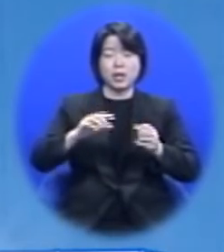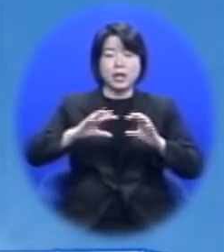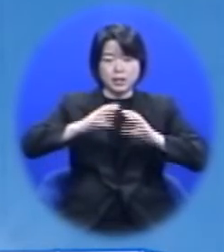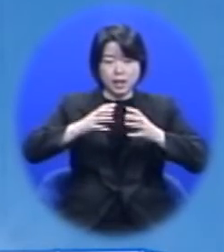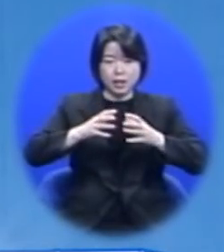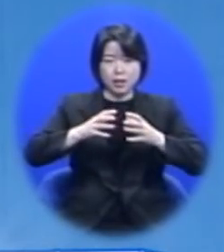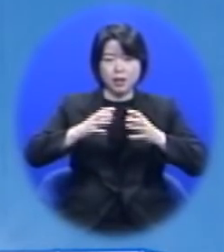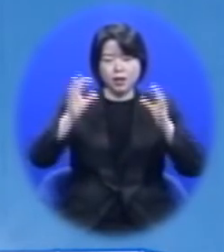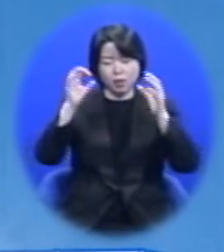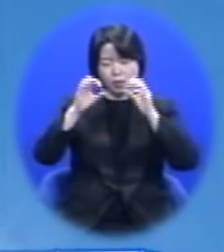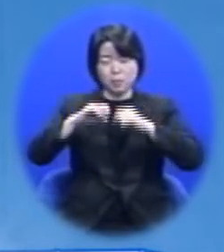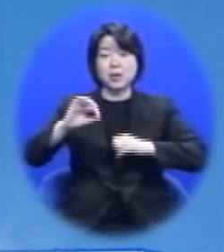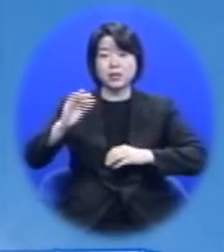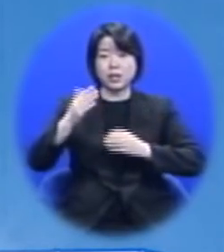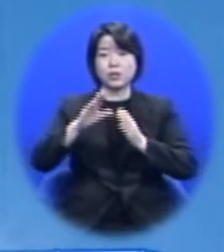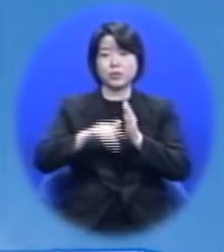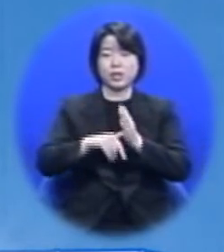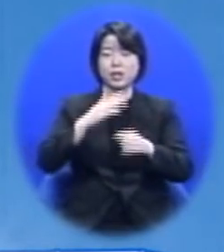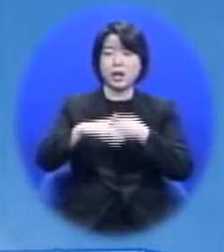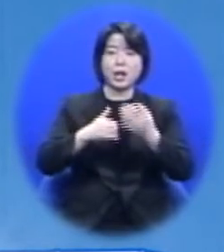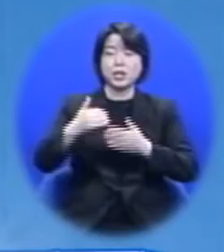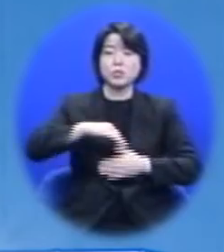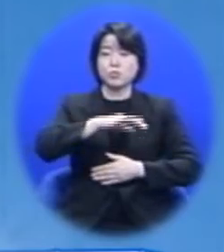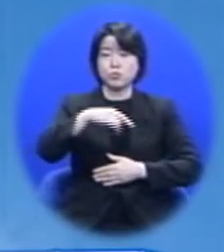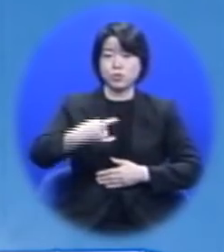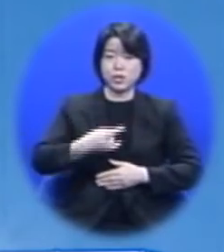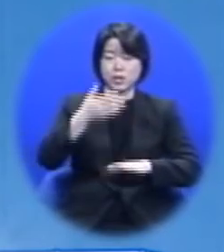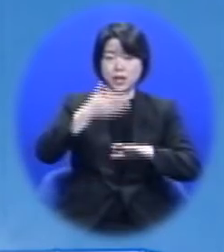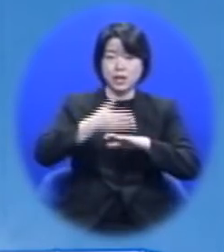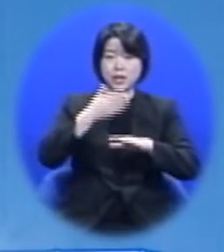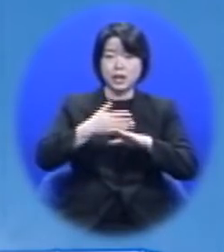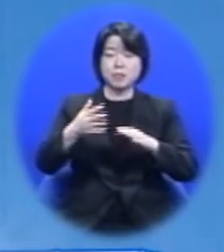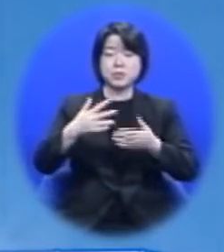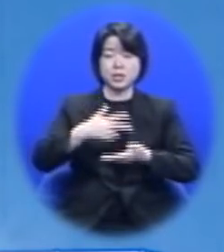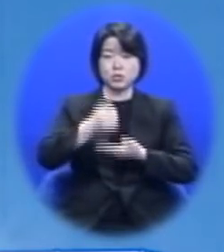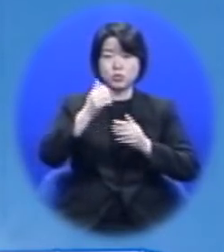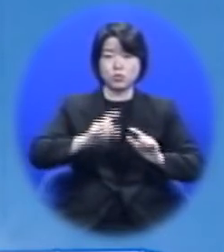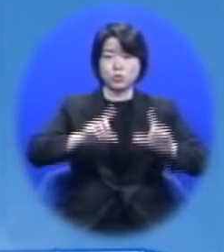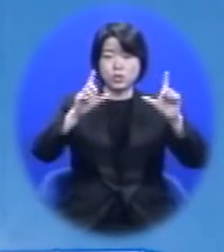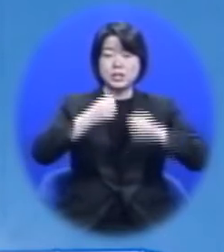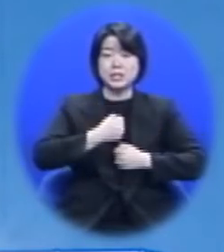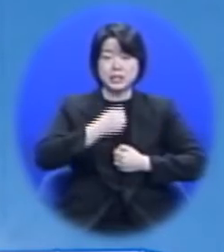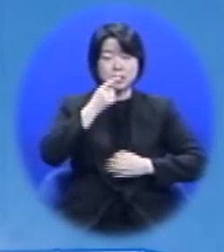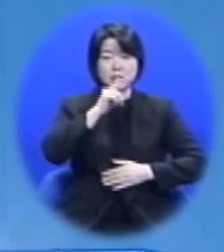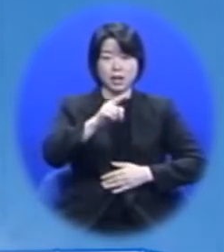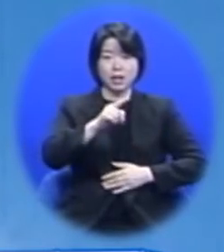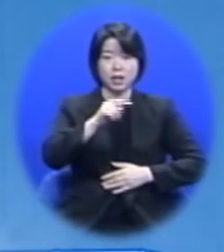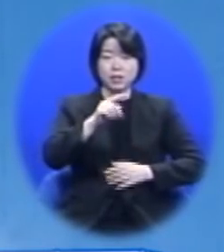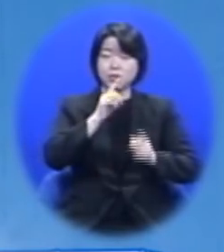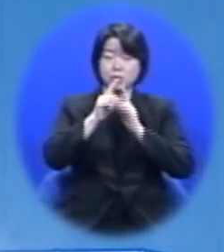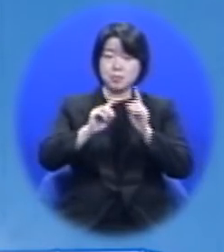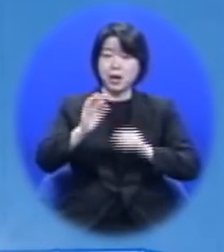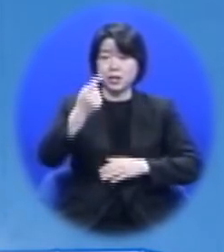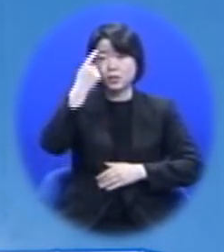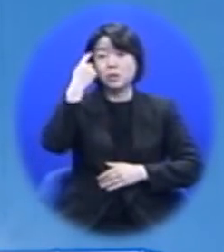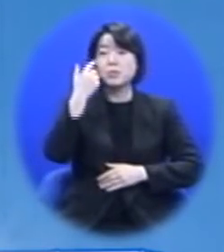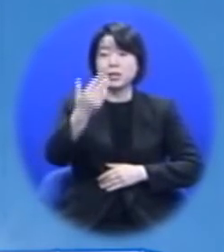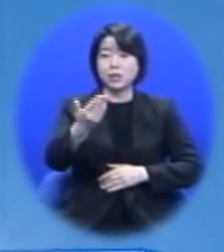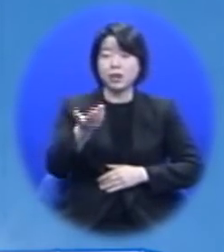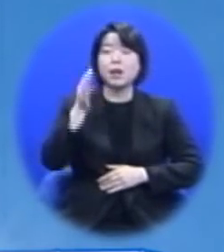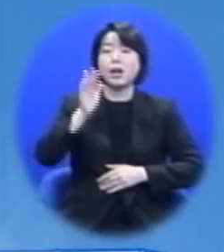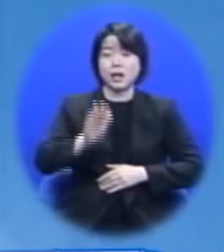때 하나님은 우리에게 감사주의를 지키라. 이게 사실 말이 됩니까?